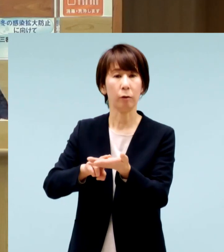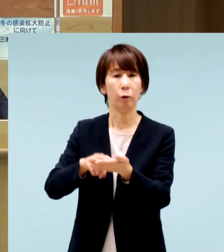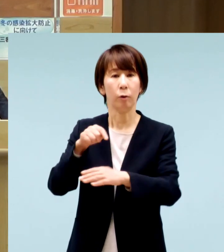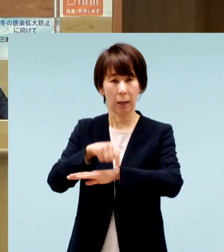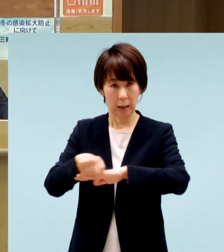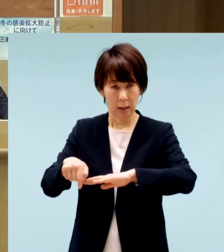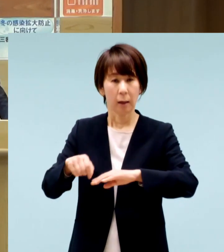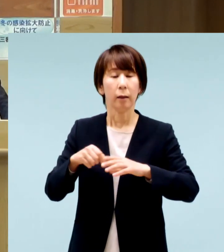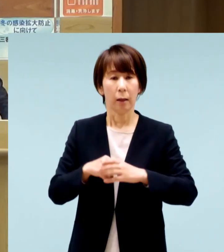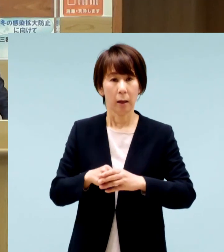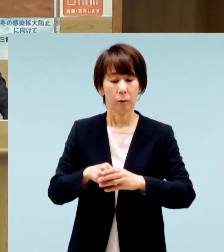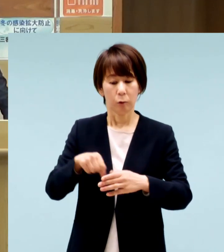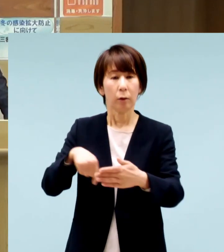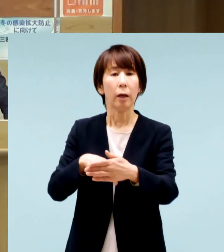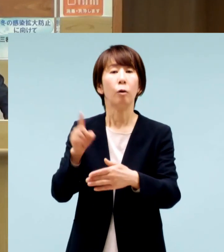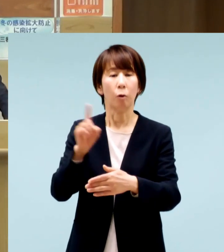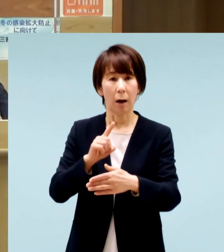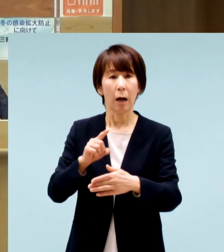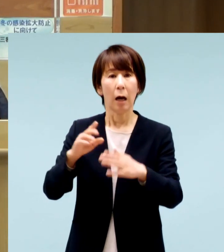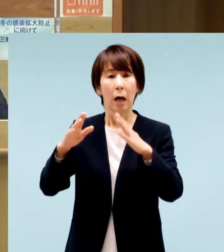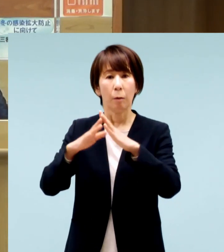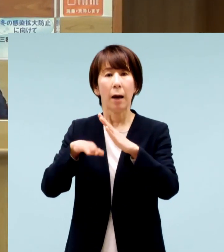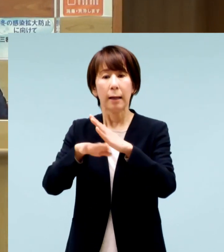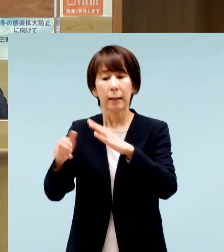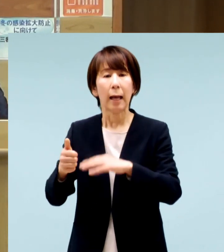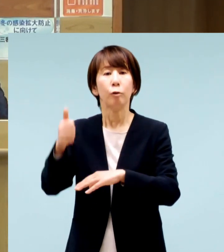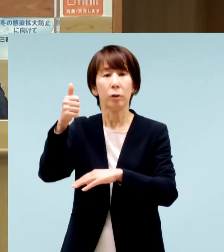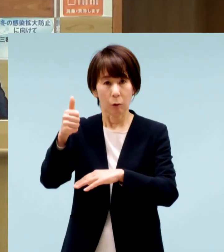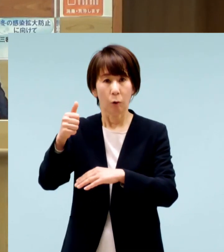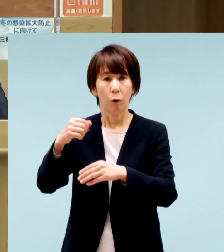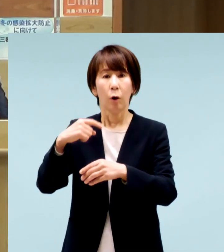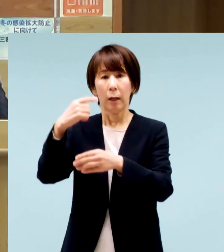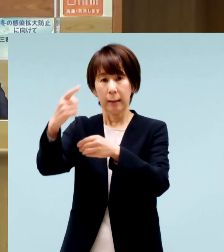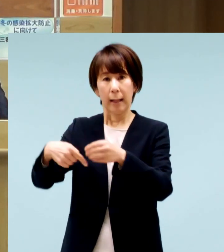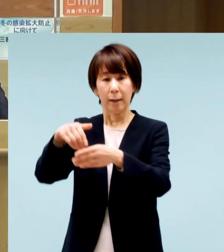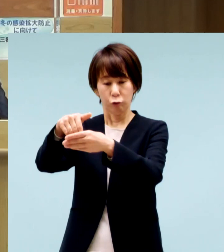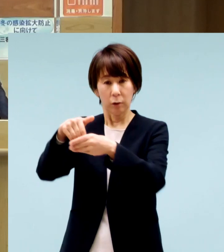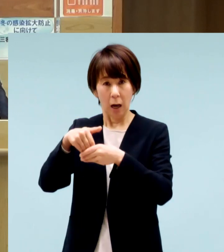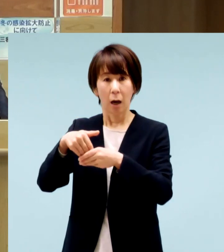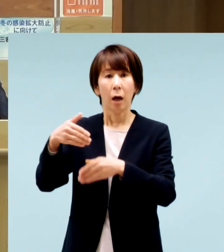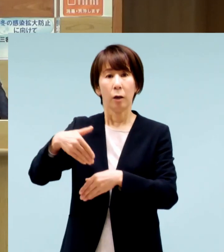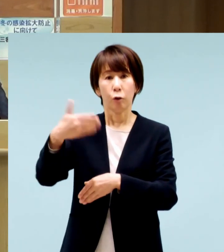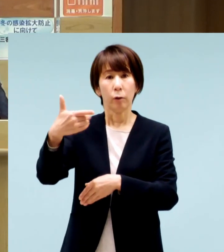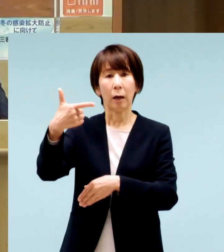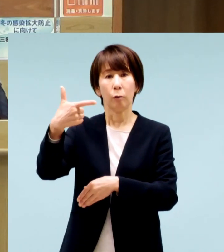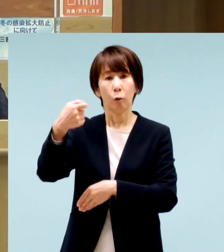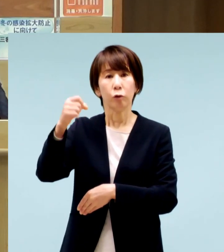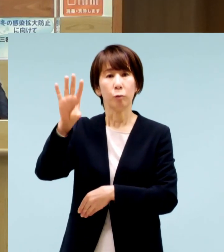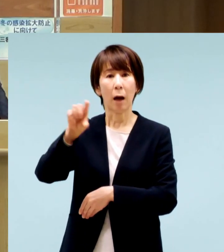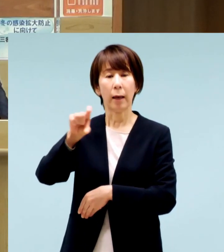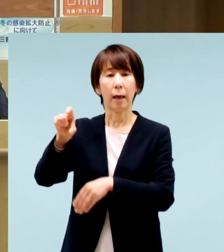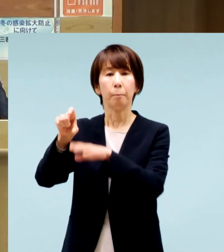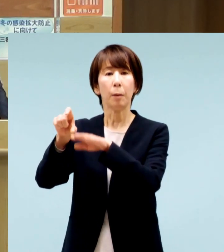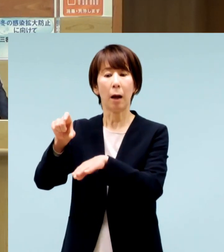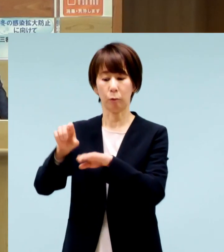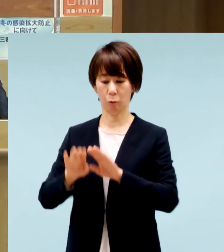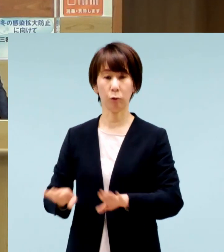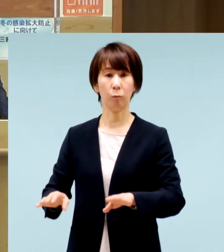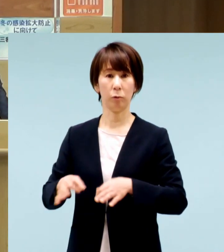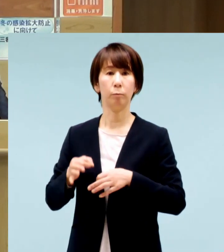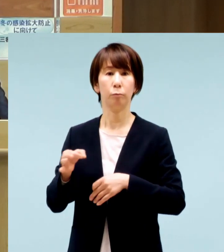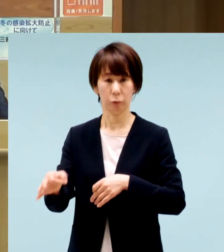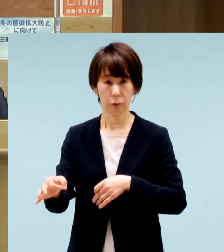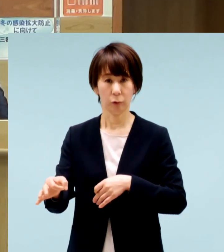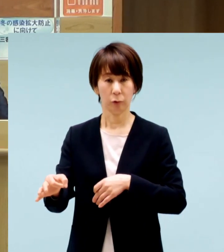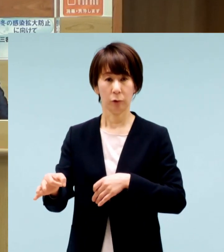てですね、その給付対象がその世帯主が年収960万円未満の子ども で、まあ、例えばその世帯の合算